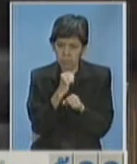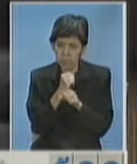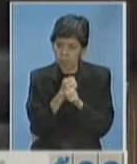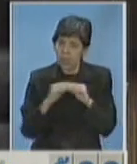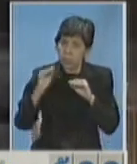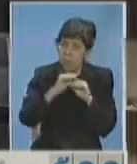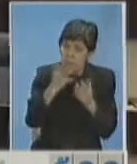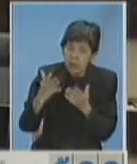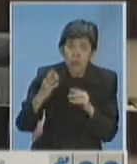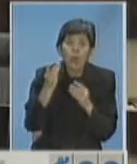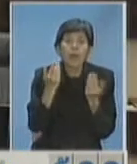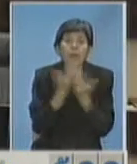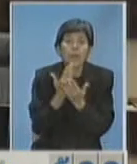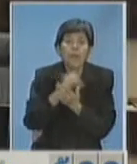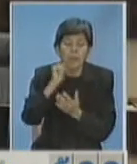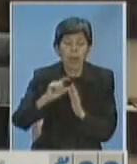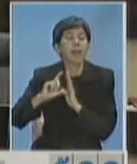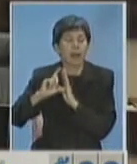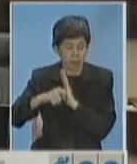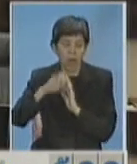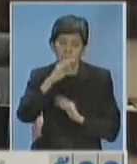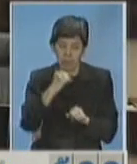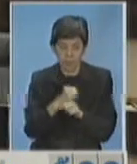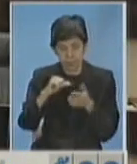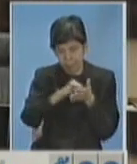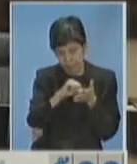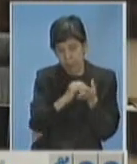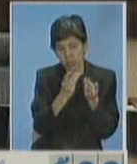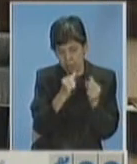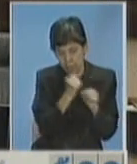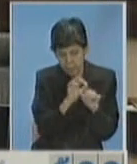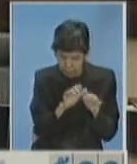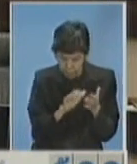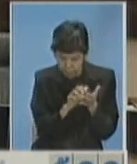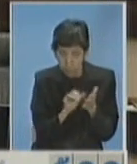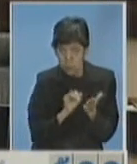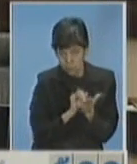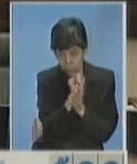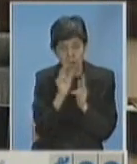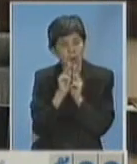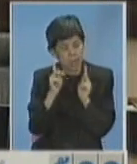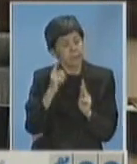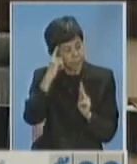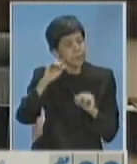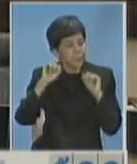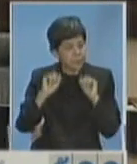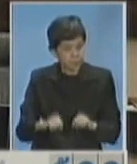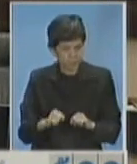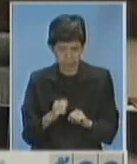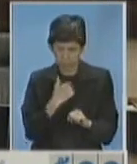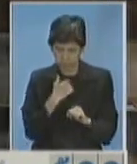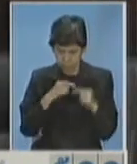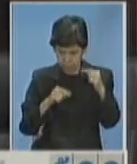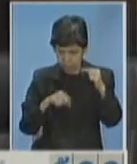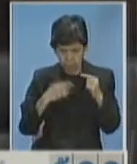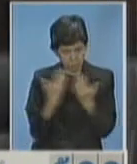การเพิ่มใช่ไหมคะเปลี่ยนแต่ตัวเลขเพราะว่าทางฝ่ายเลขาขอบอกว่าขอจะไปแก้บวกลบตัวเลขให้ถูกต้องเท่านั้นกรรมาธิการก็บอกว่าเห็นชอบแต่ว่าต้องไม่มีราย